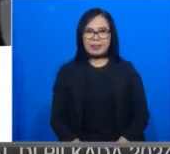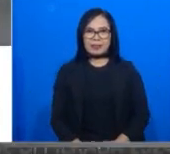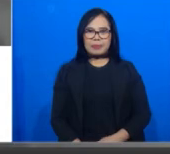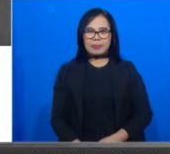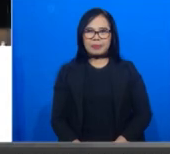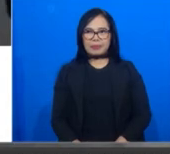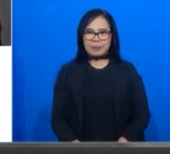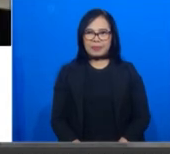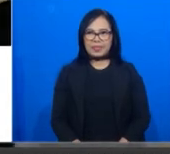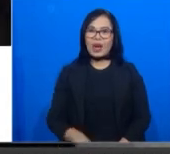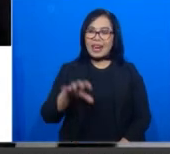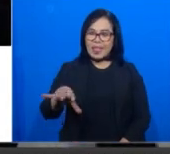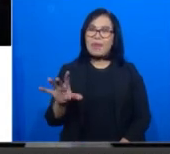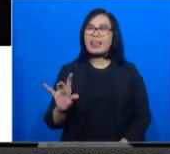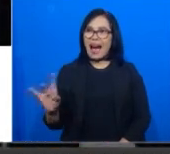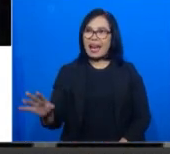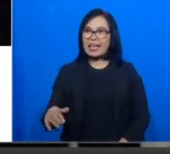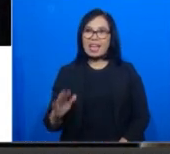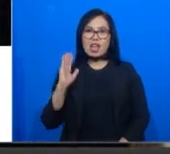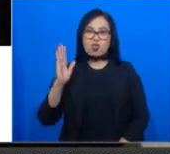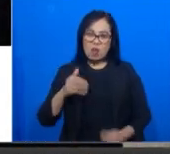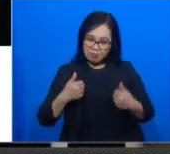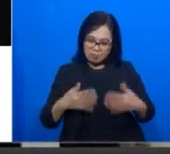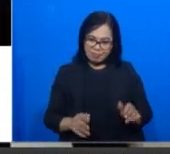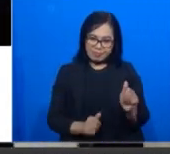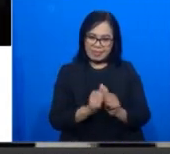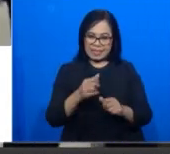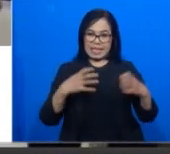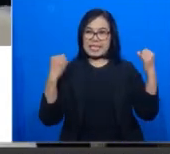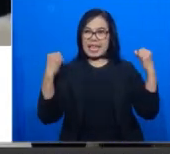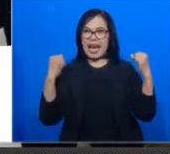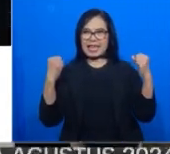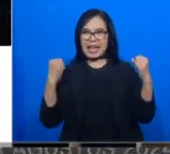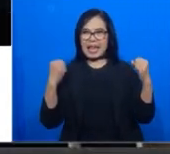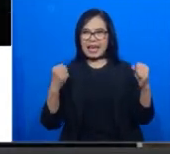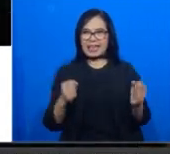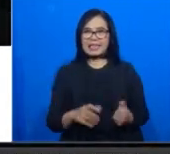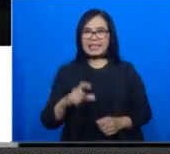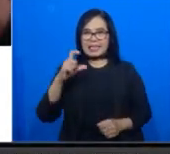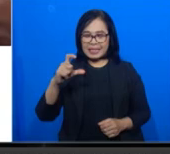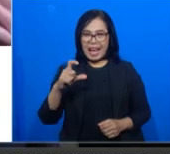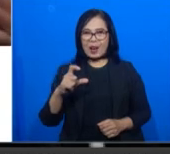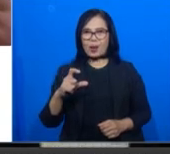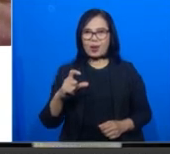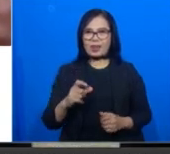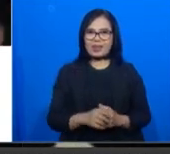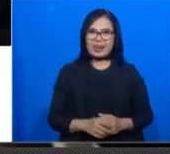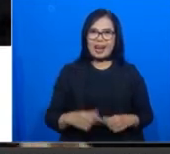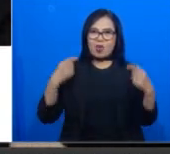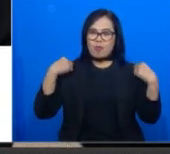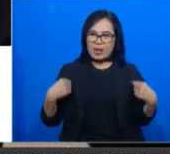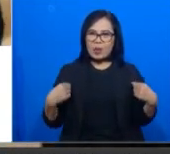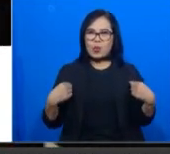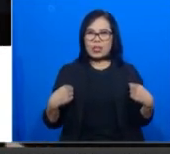Di lokasi lain usai menjalani tes kesehatan di RSUD Tarakan Minggu malam. Bakal Cagub Jakarta Jalur Independen Dharma